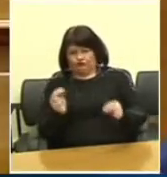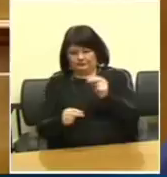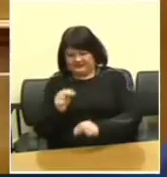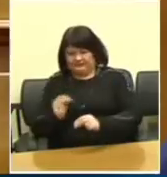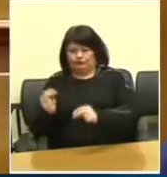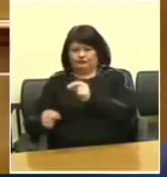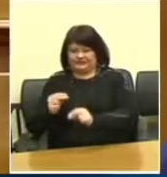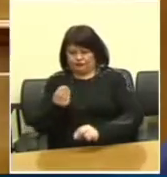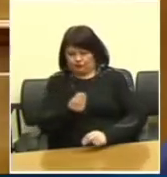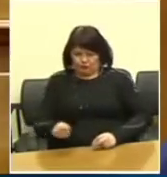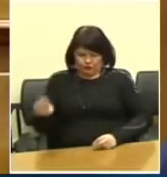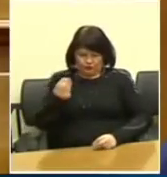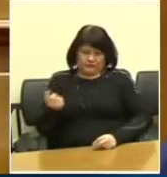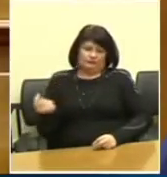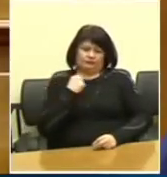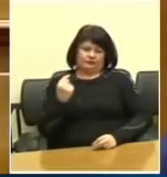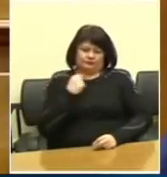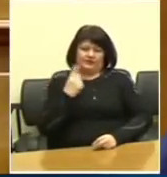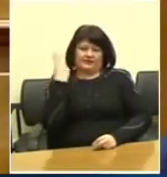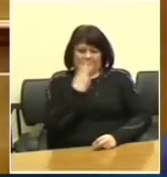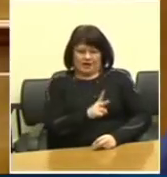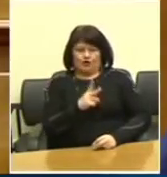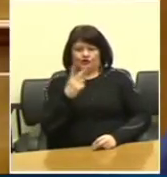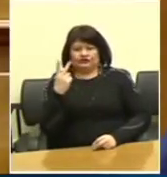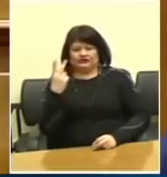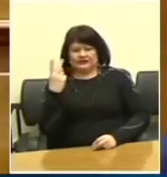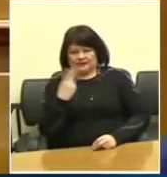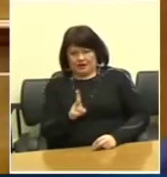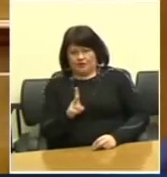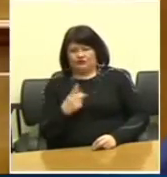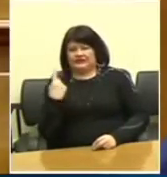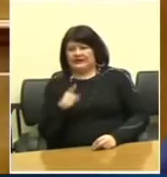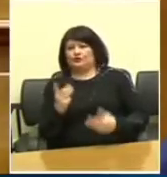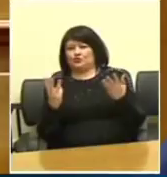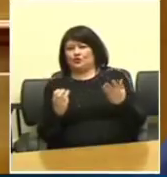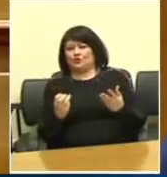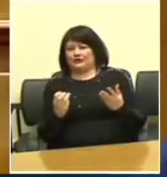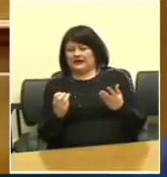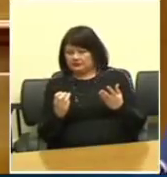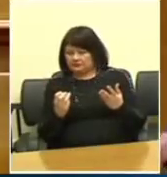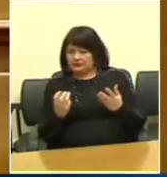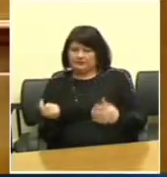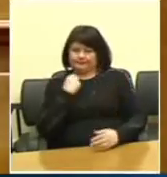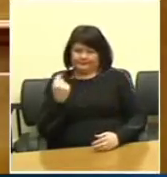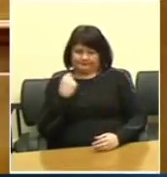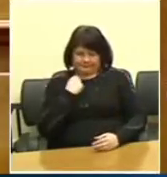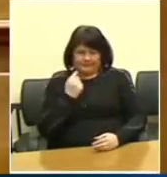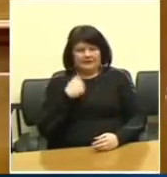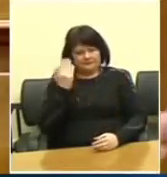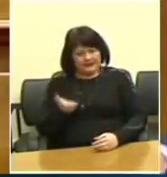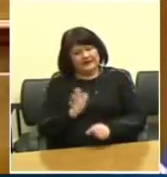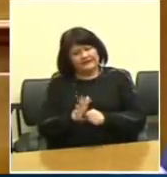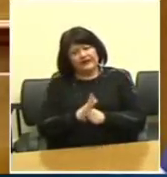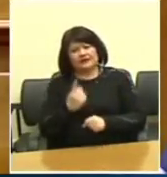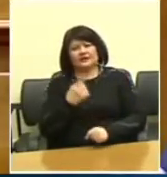πλειοψηφία 200, 200 και 180 ψήφων. Στη συνέχεια έχει διαλυθεί η